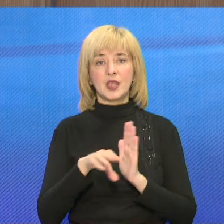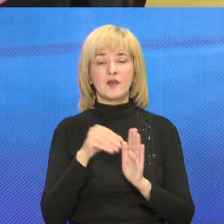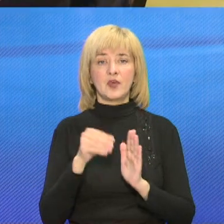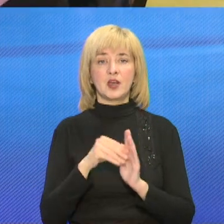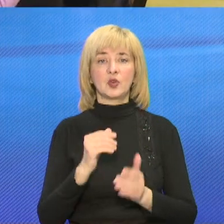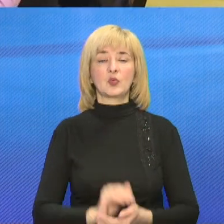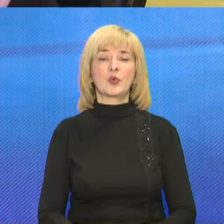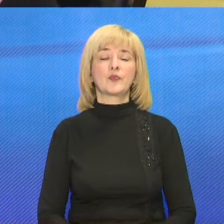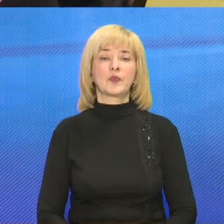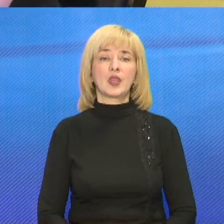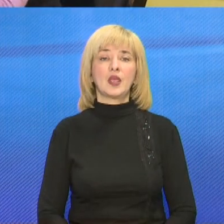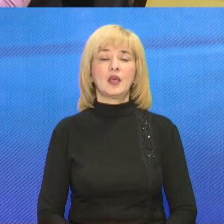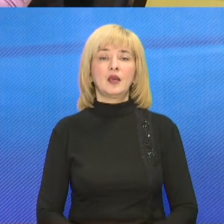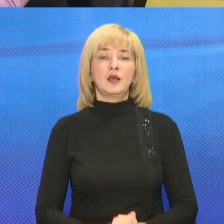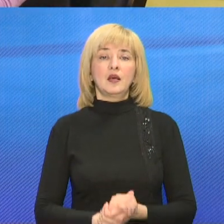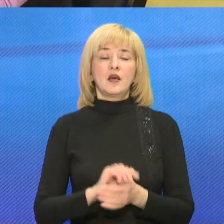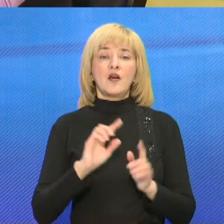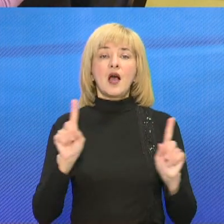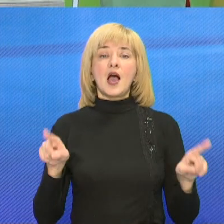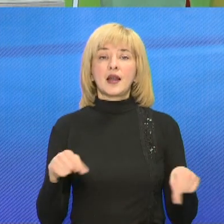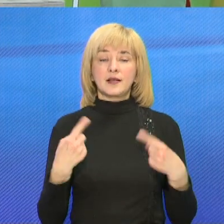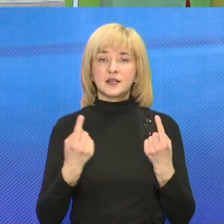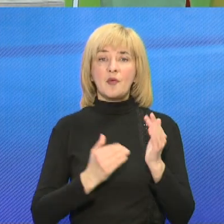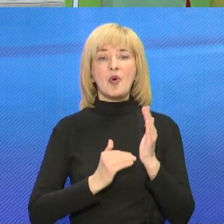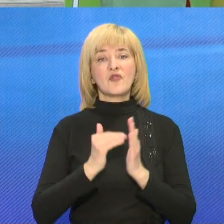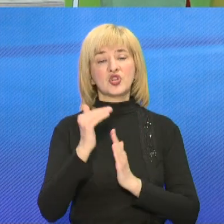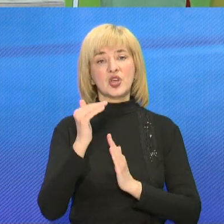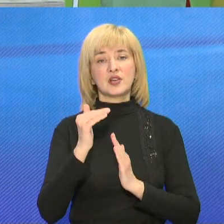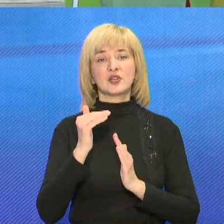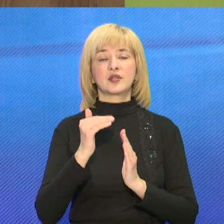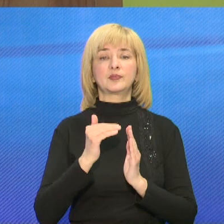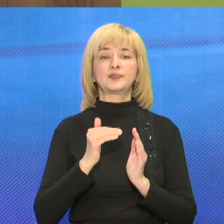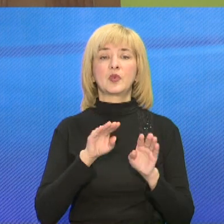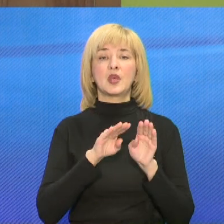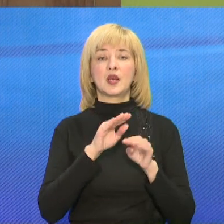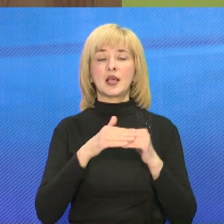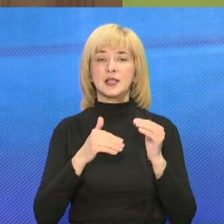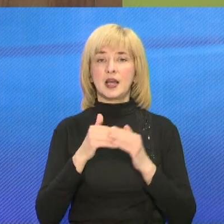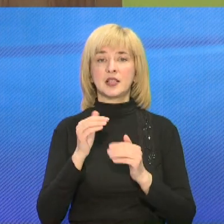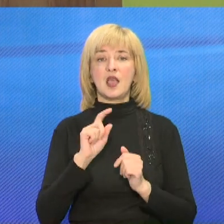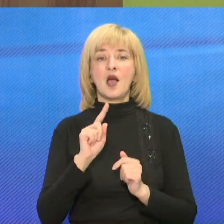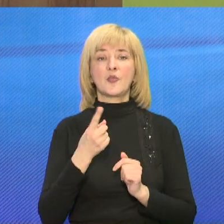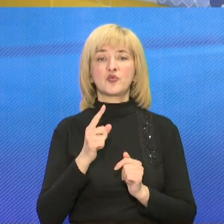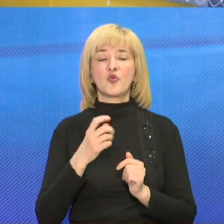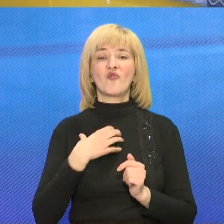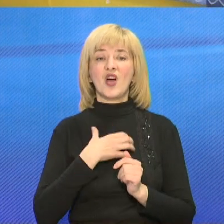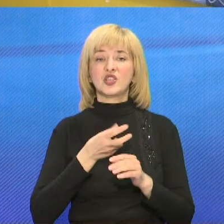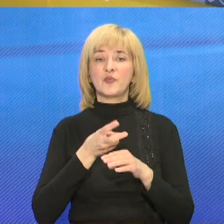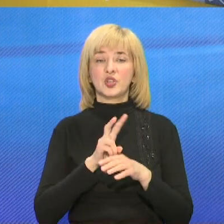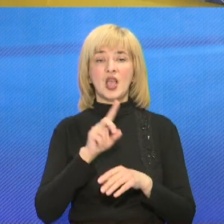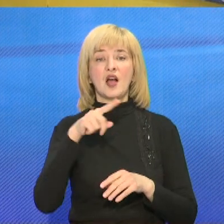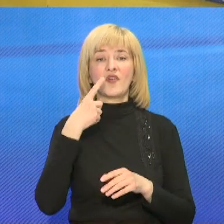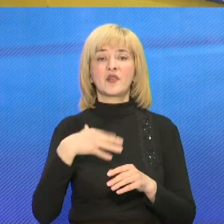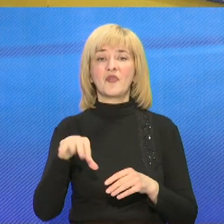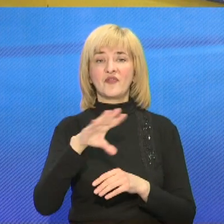голосования. Увогуле организация по высшейшем разраде. А вот чому так важно прийти, не перестают говорить по всей краине. На